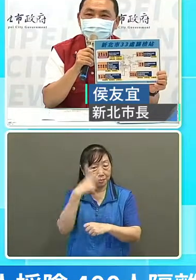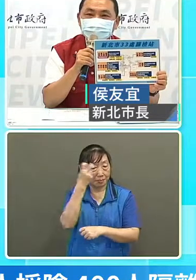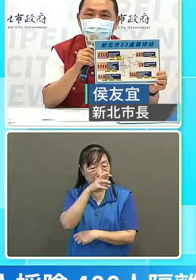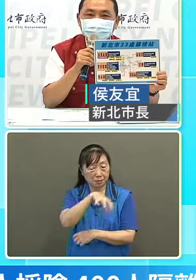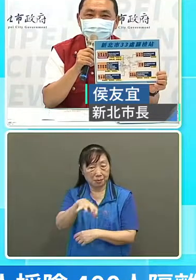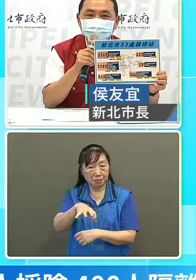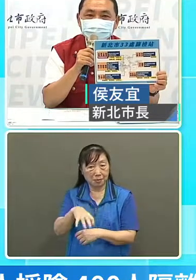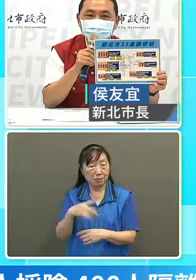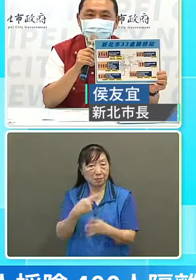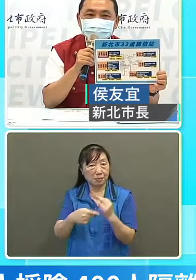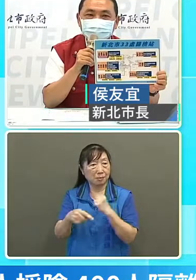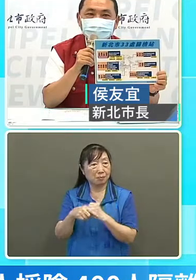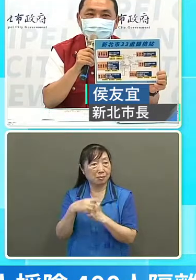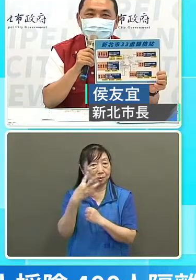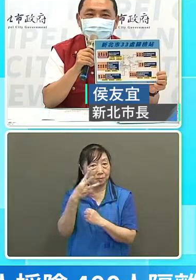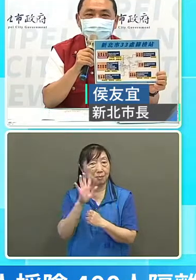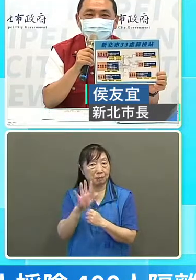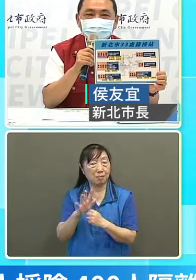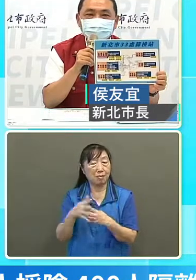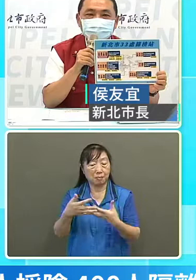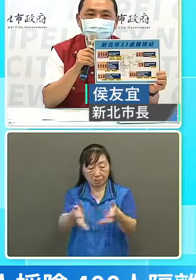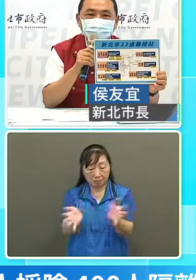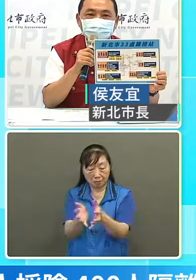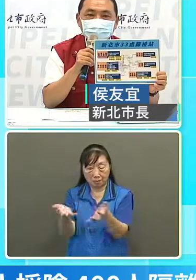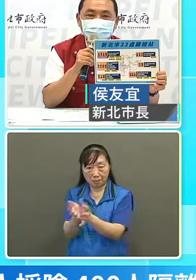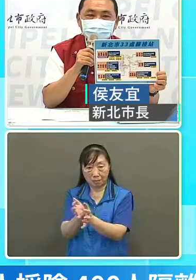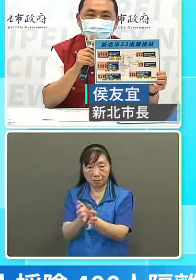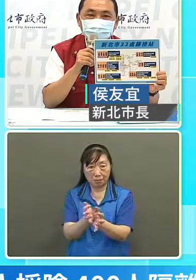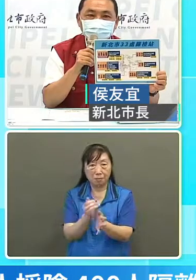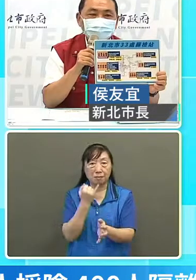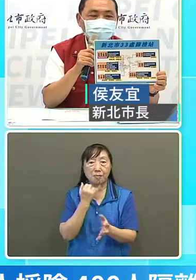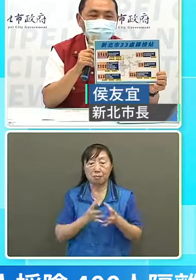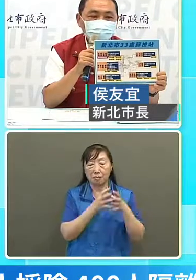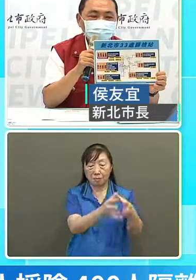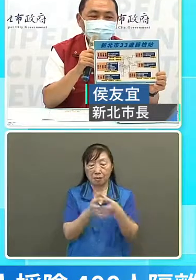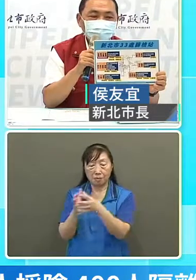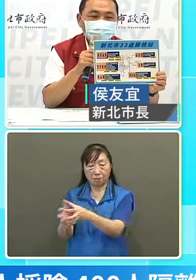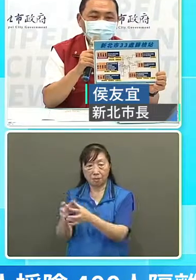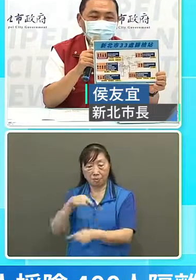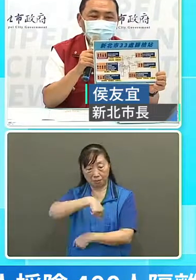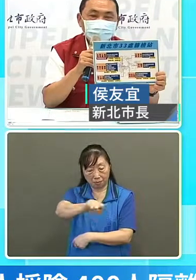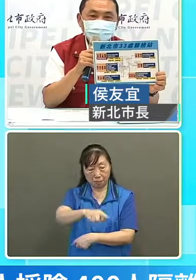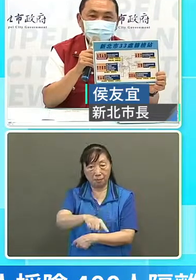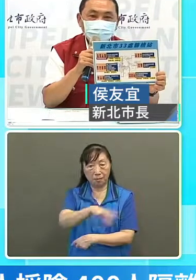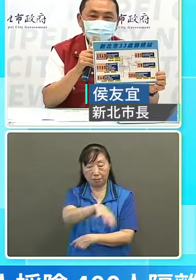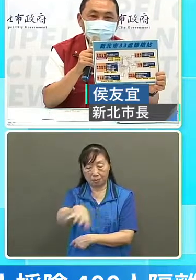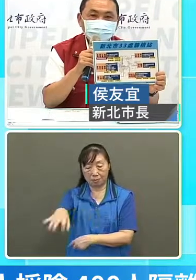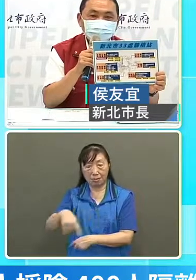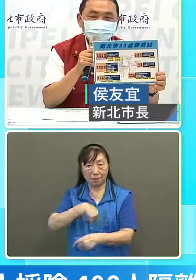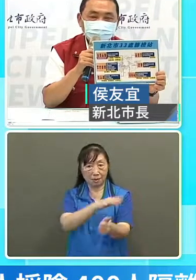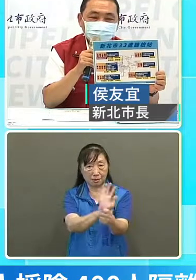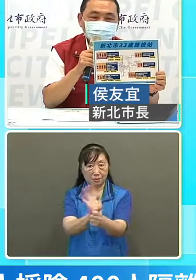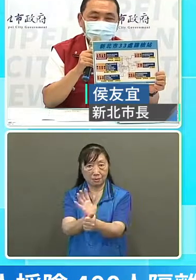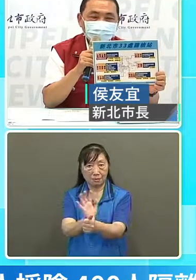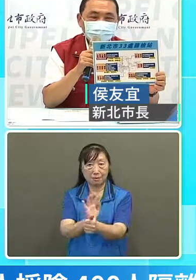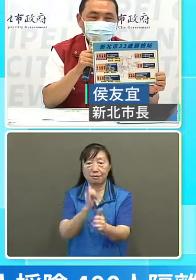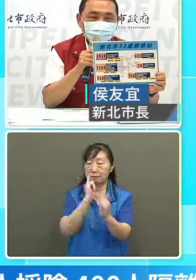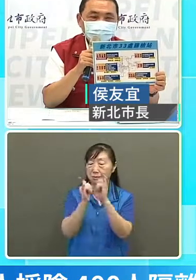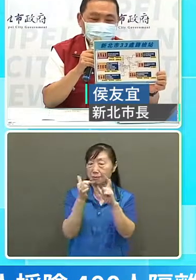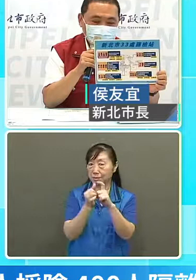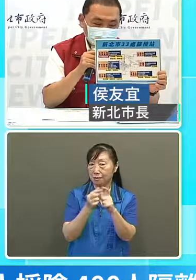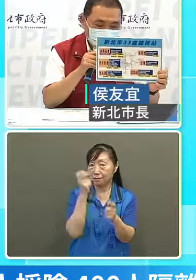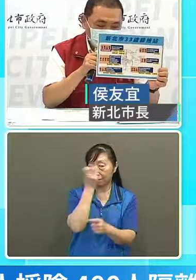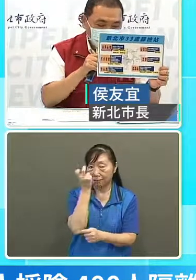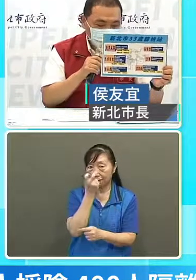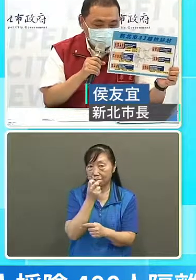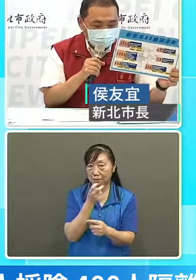机动筛检队到各地来做服务，我们会不断的透过设筛来